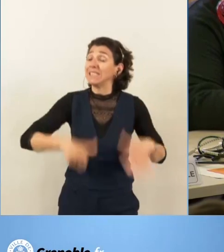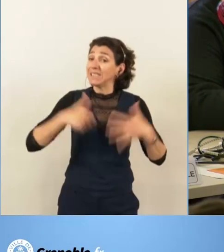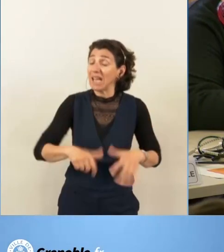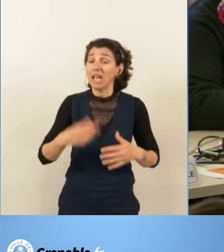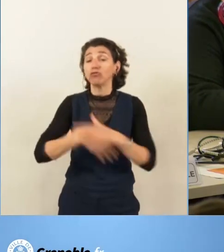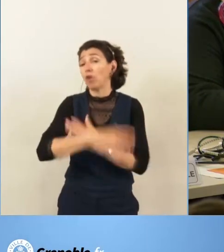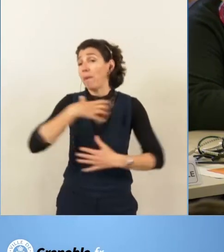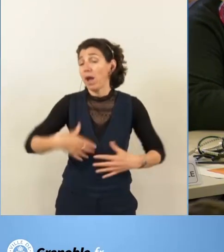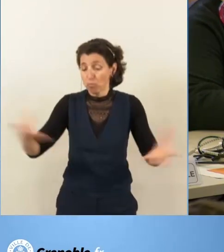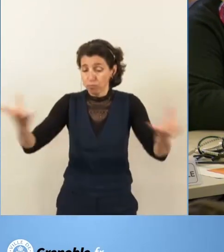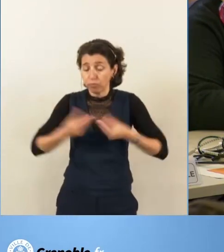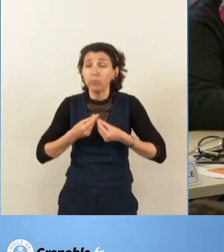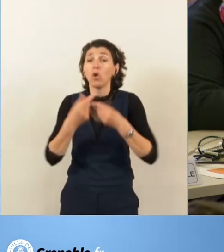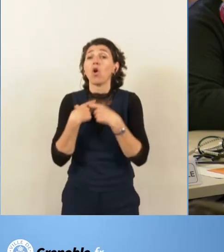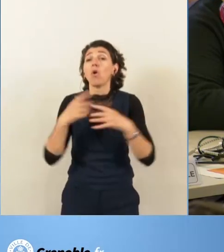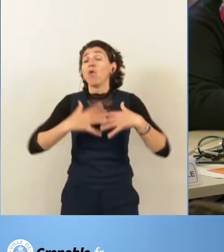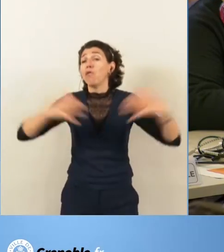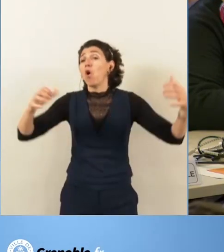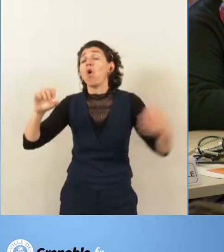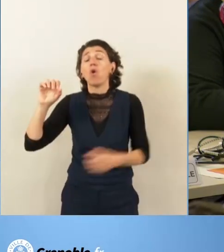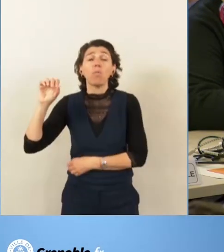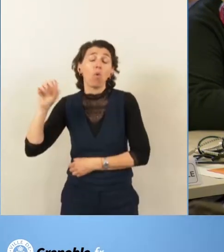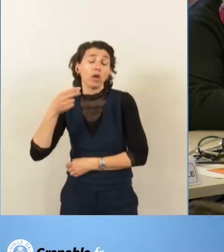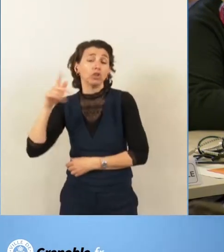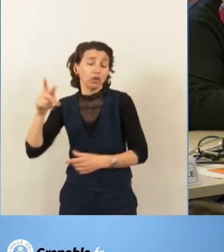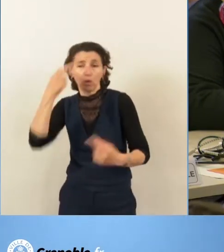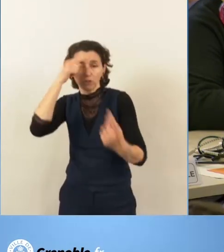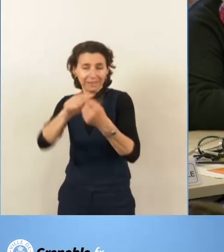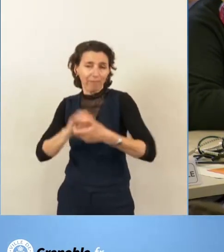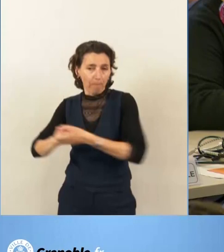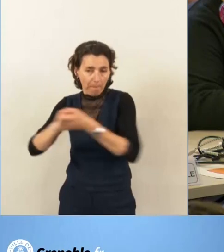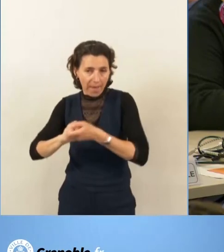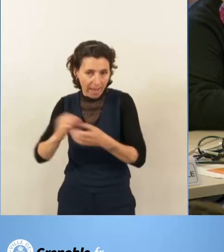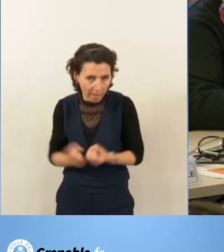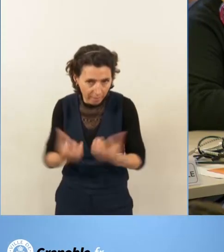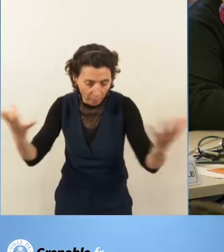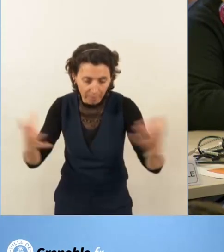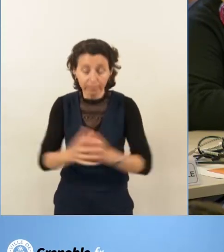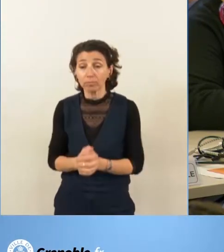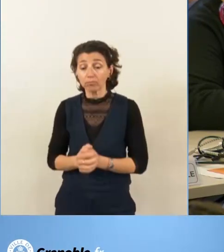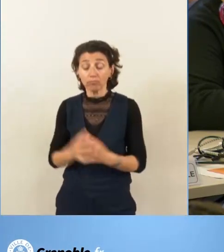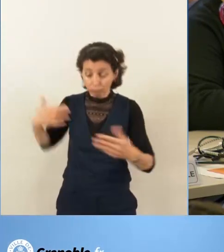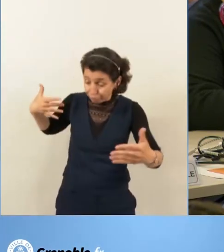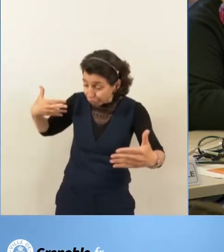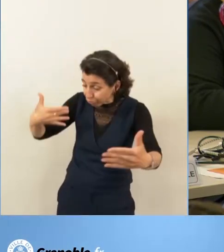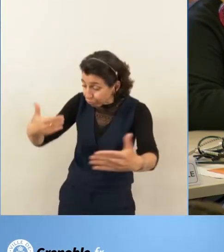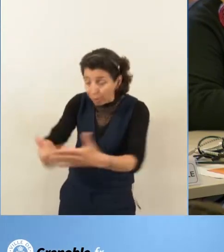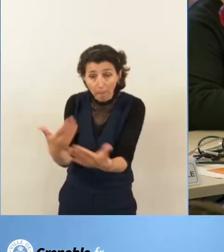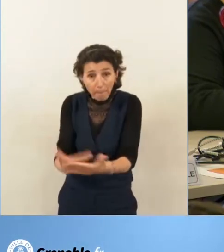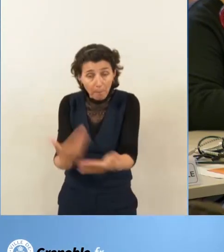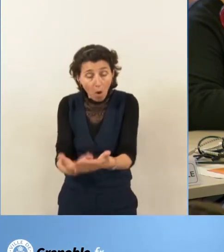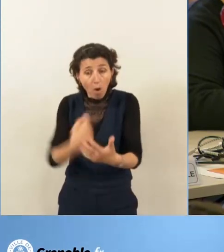paix tout cela montre bien une continuité dans votre volonté de voir la paix s'installer en Israël et la Palestine